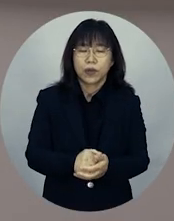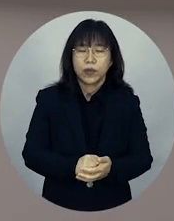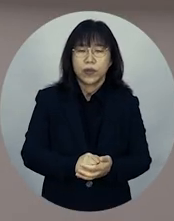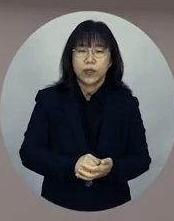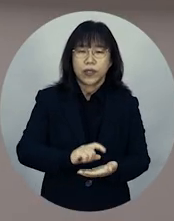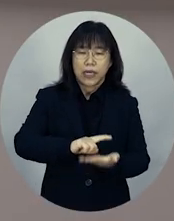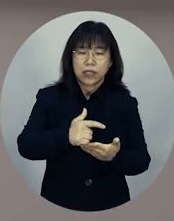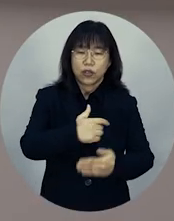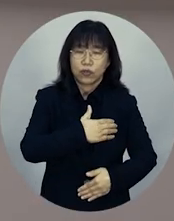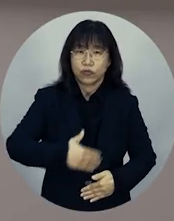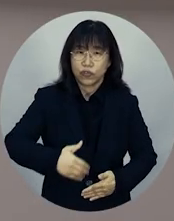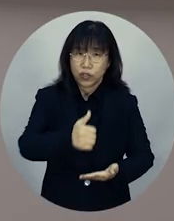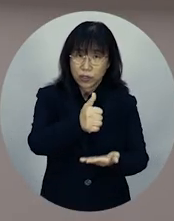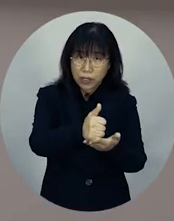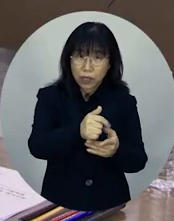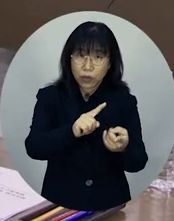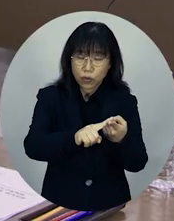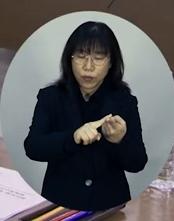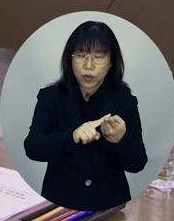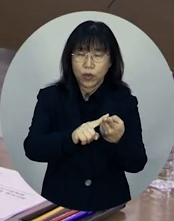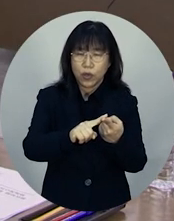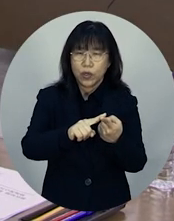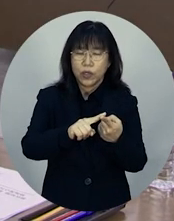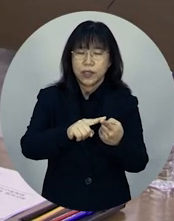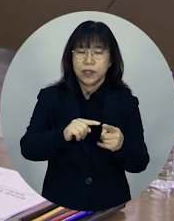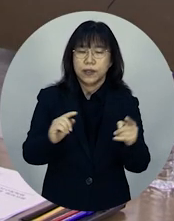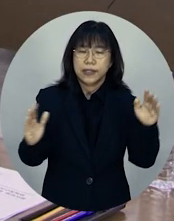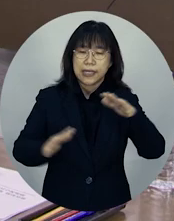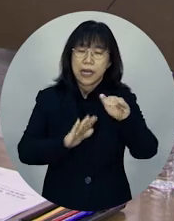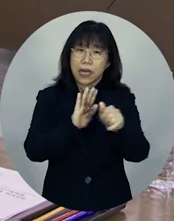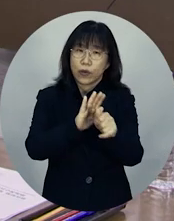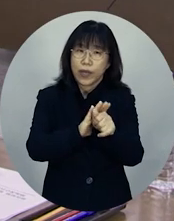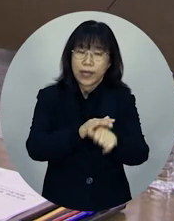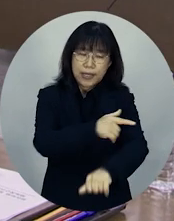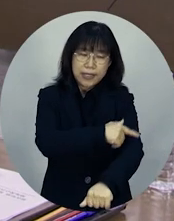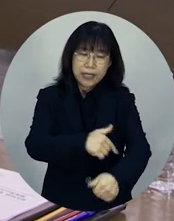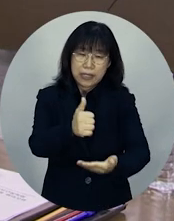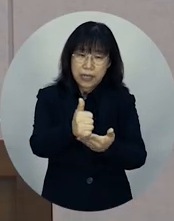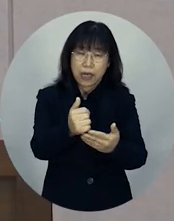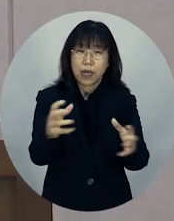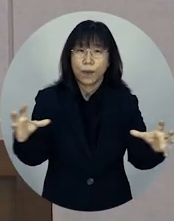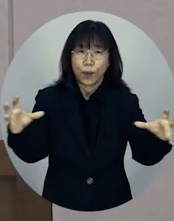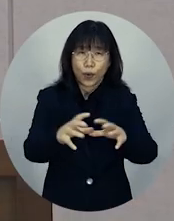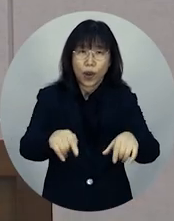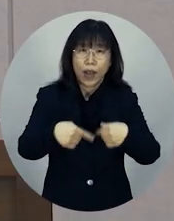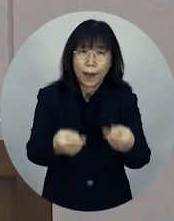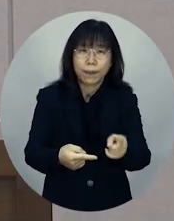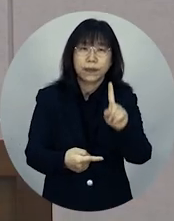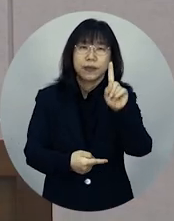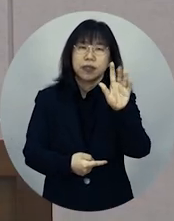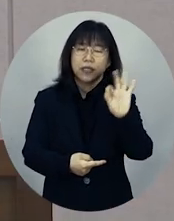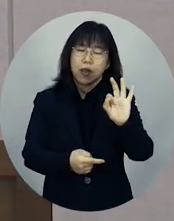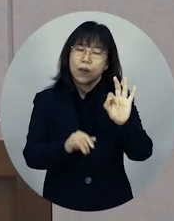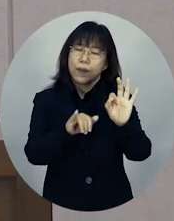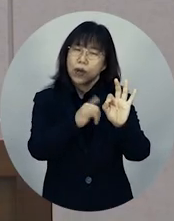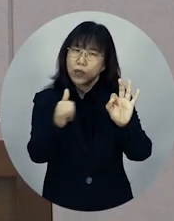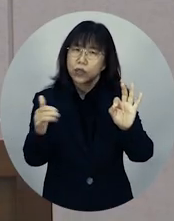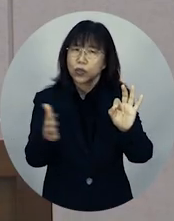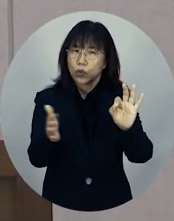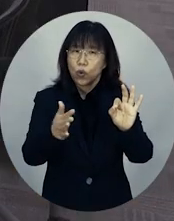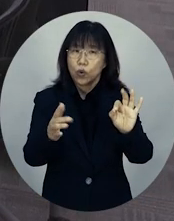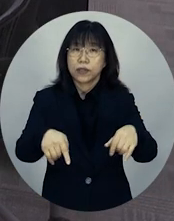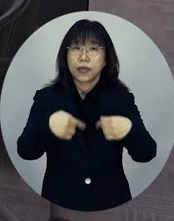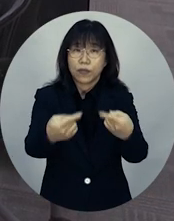이번 회의에는 김태우 강서구청장과 송진수 강서구 장학회 이사장 등 10여 명이 참석했습니다.